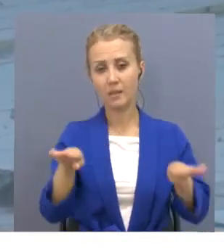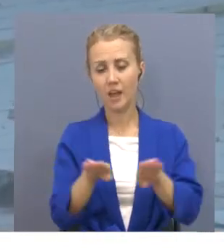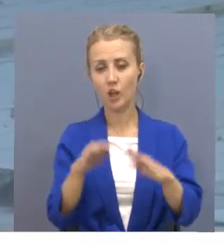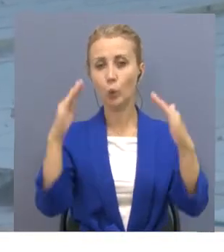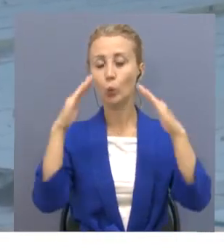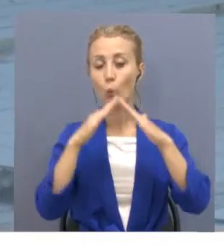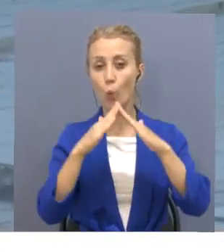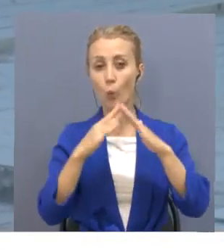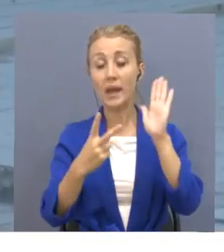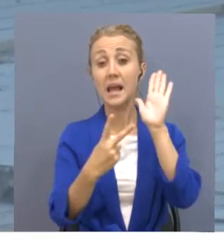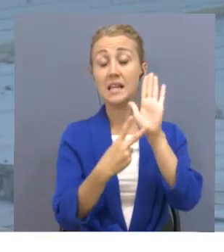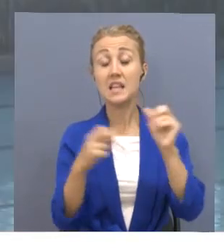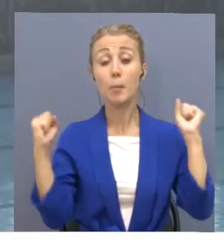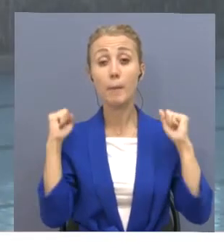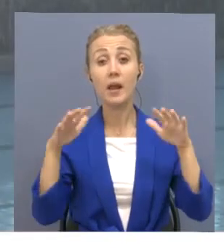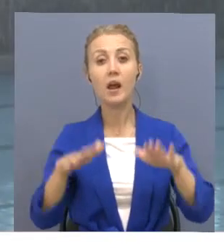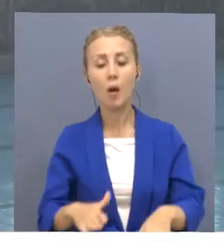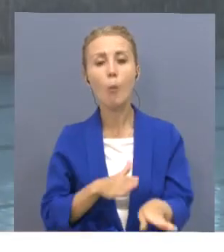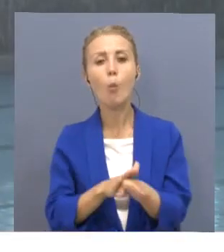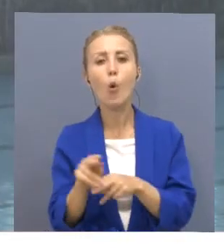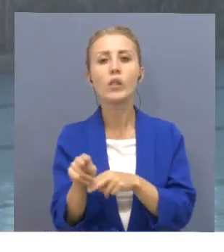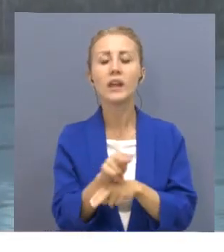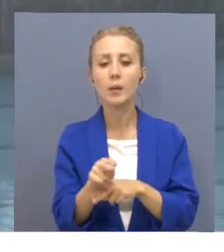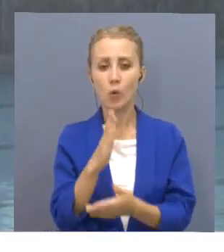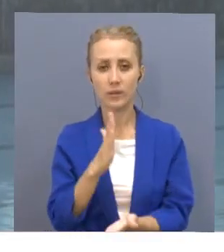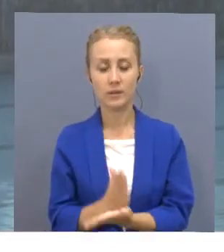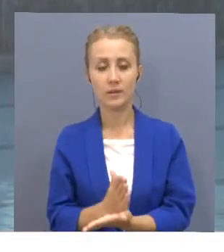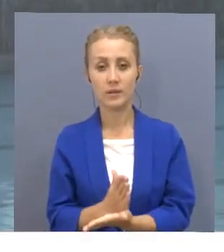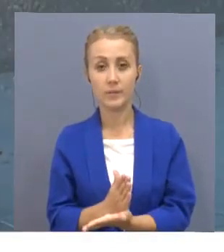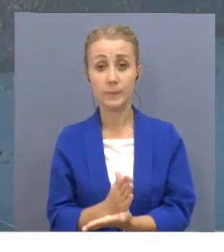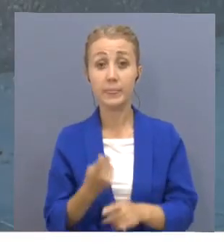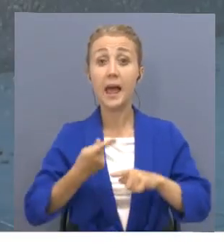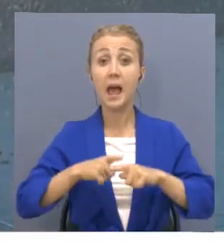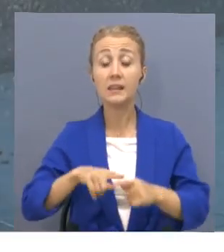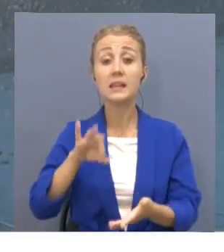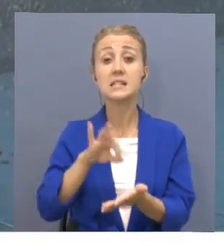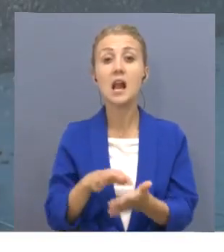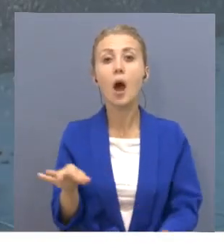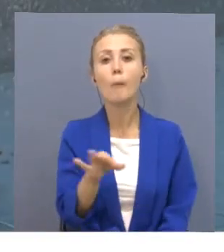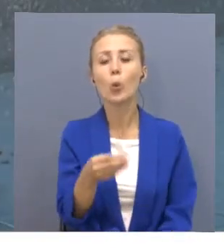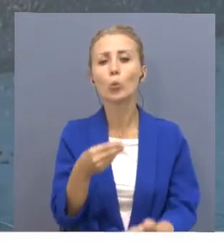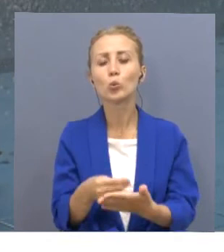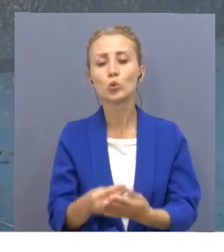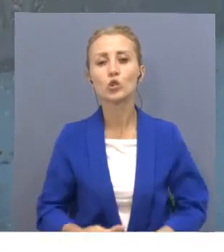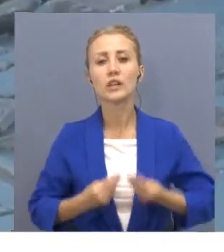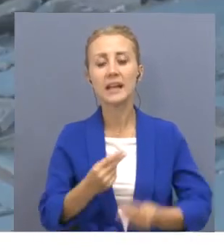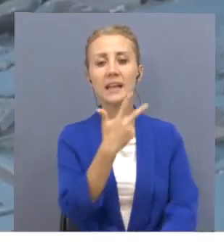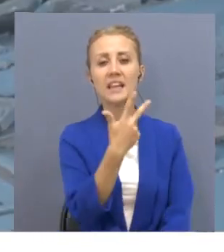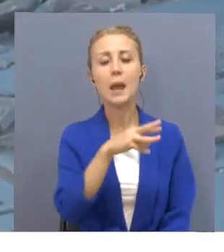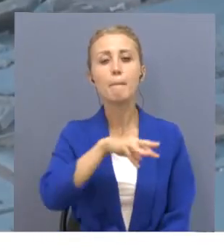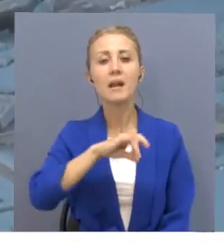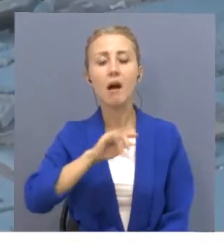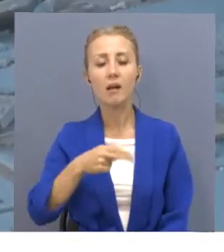спорткомплексов. На 7 спортивных объектах ведутся работы по капитальному ремонту. На эти цели из областного бюджета выделено более 3 миллиардов